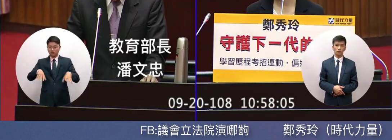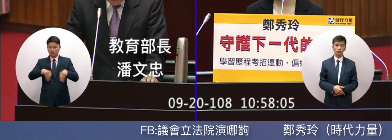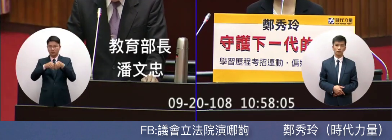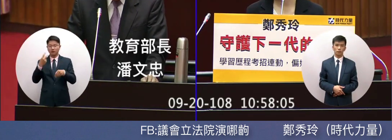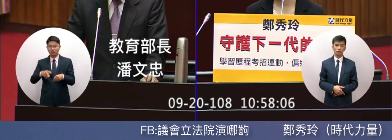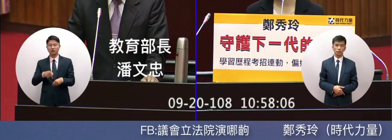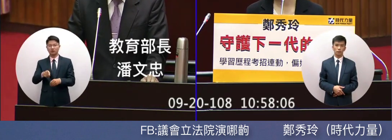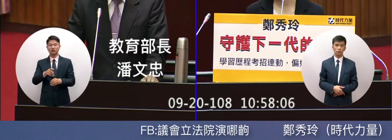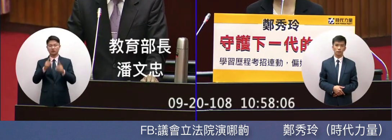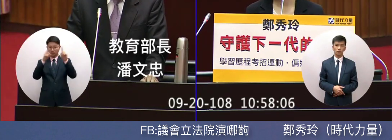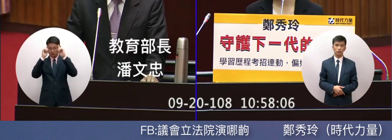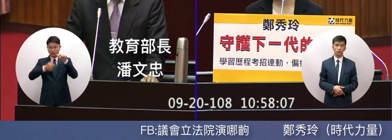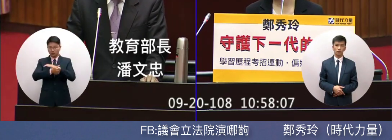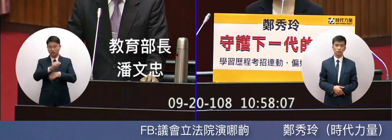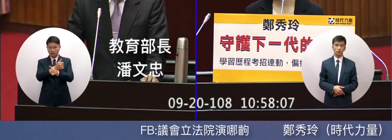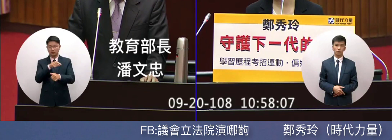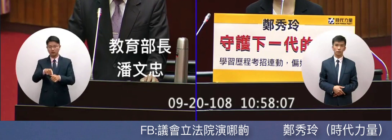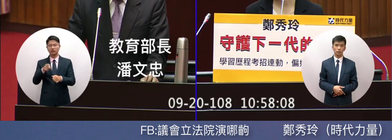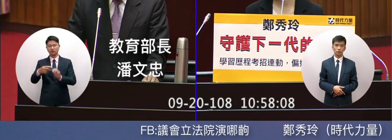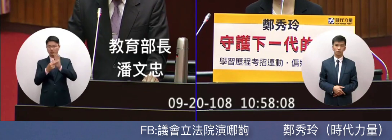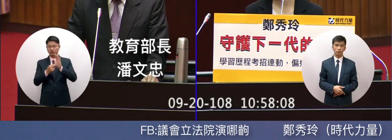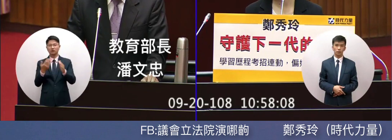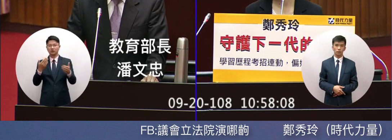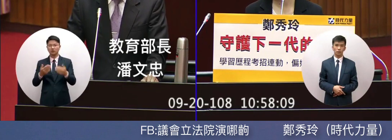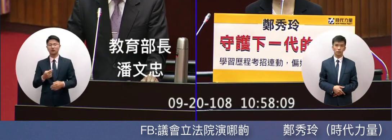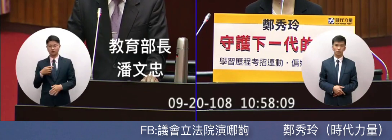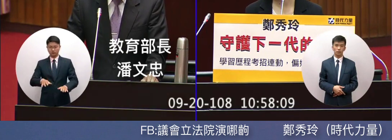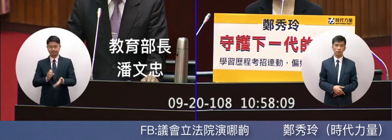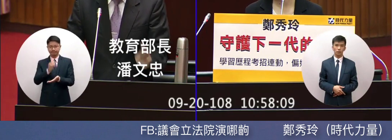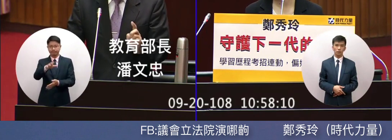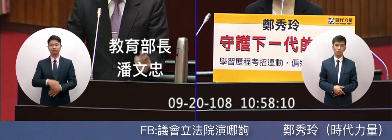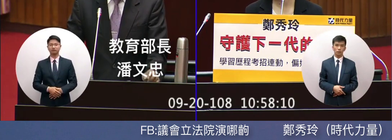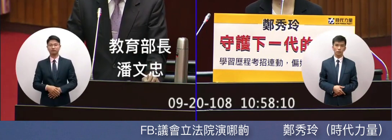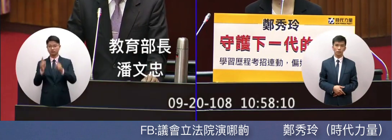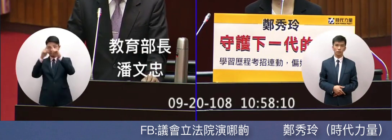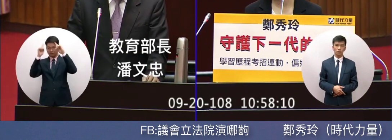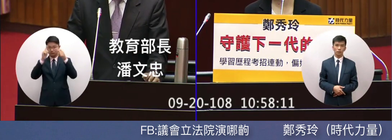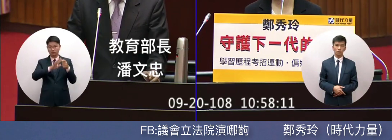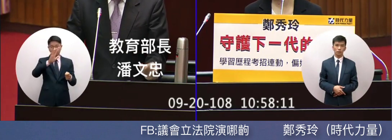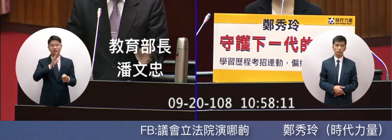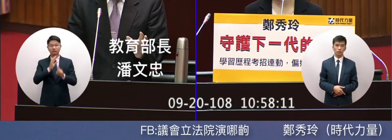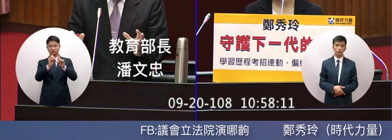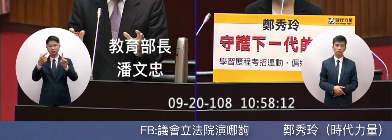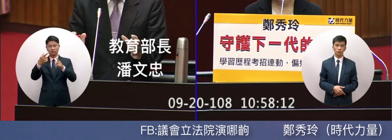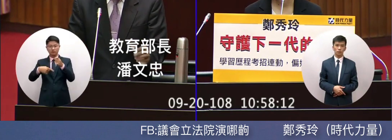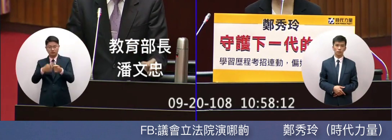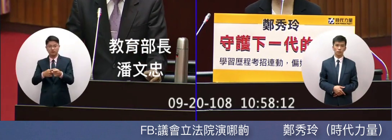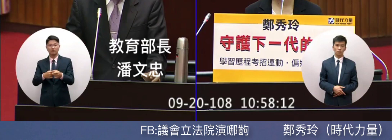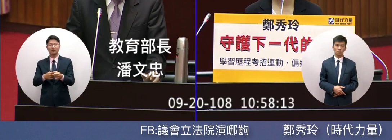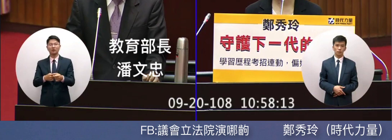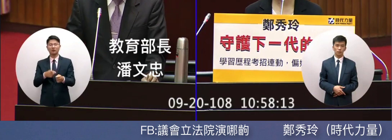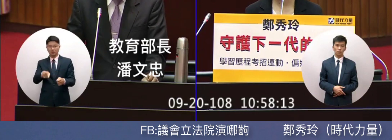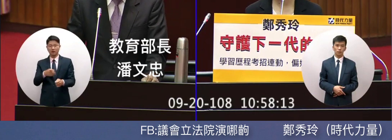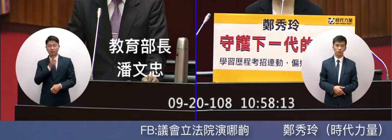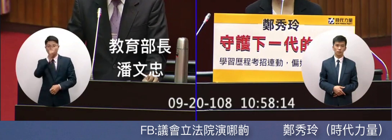很深入的分析，我也跟郑委员报告哦，这个大学跟高中是在106年，它不是单独哦，